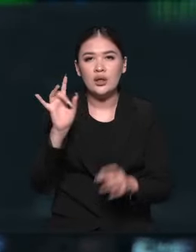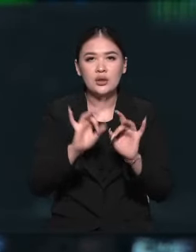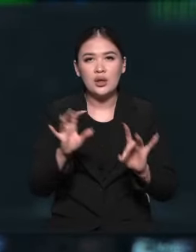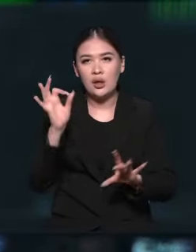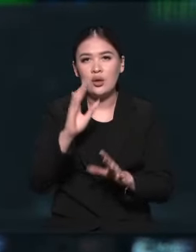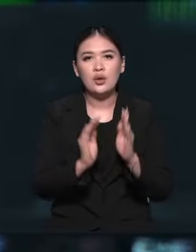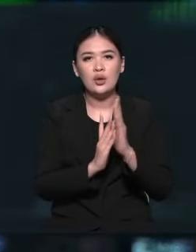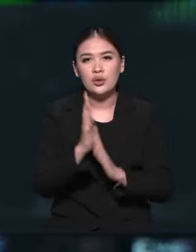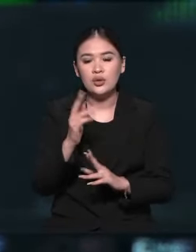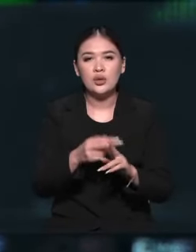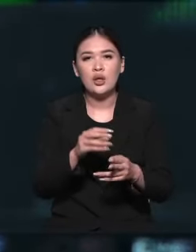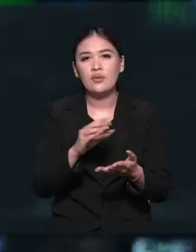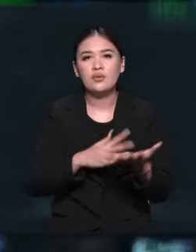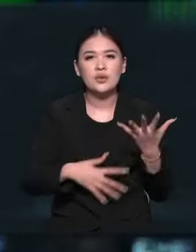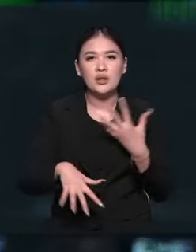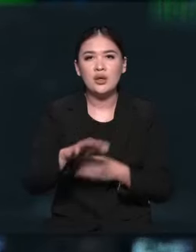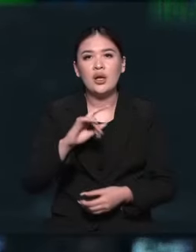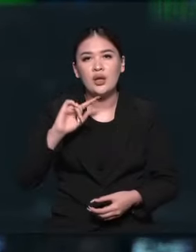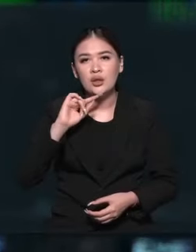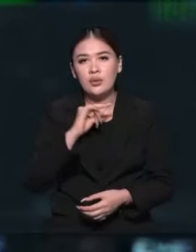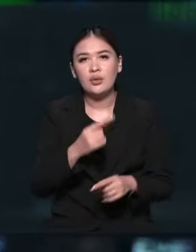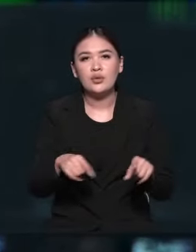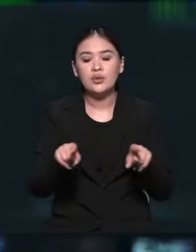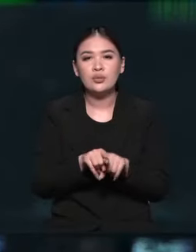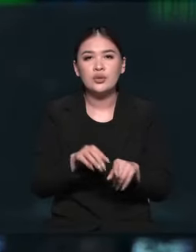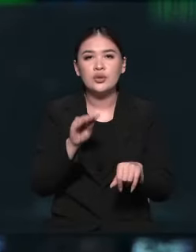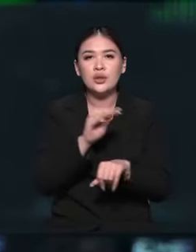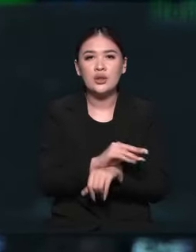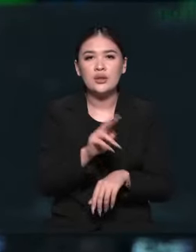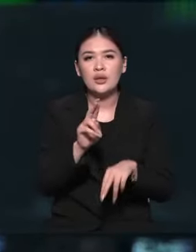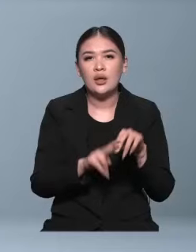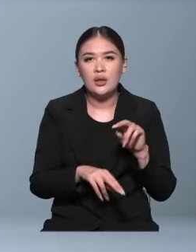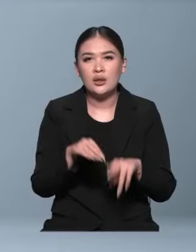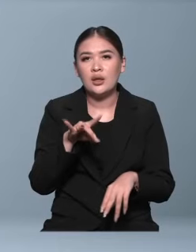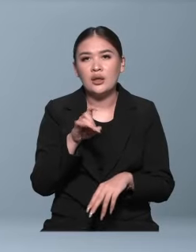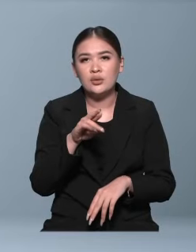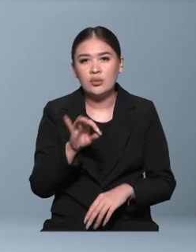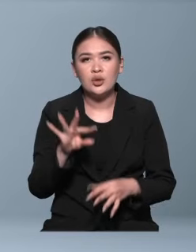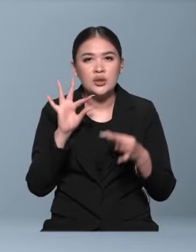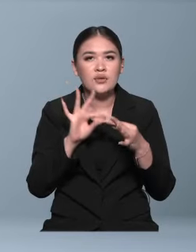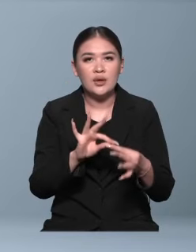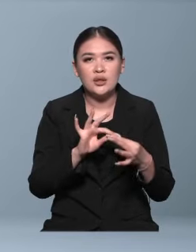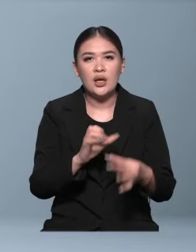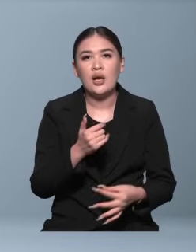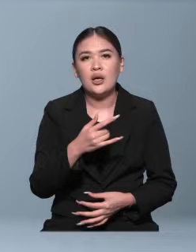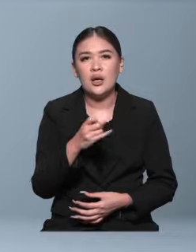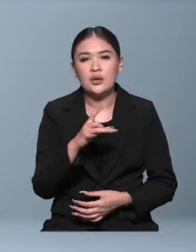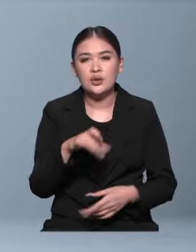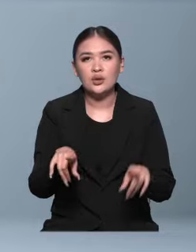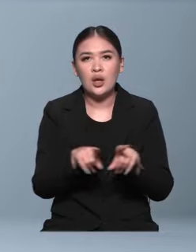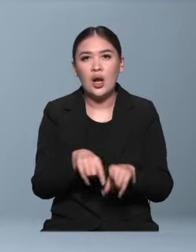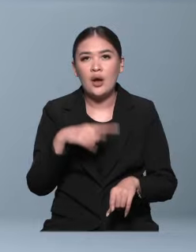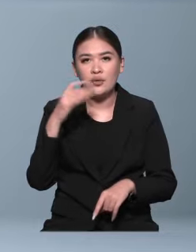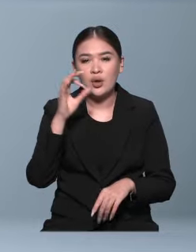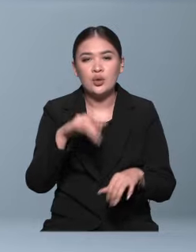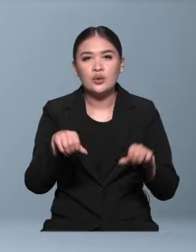динамичном росте практически по всем отраслям экономики, в том числе строительстве, транспорте, связи и аграрной сфере. Говоря об